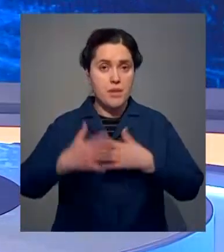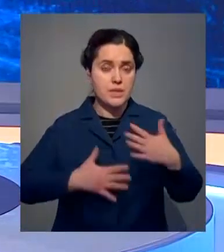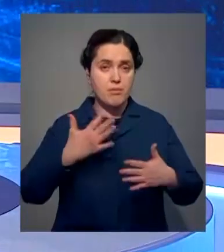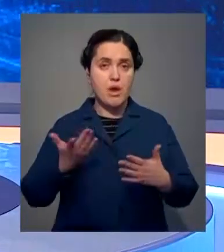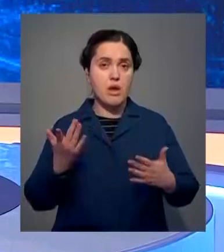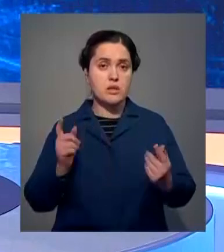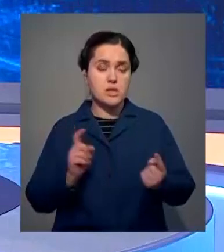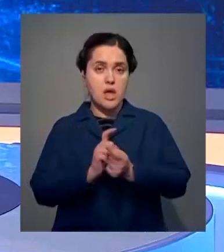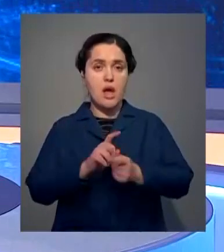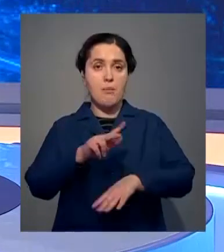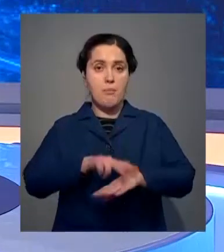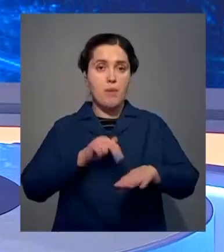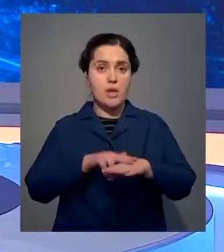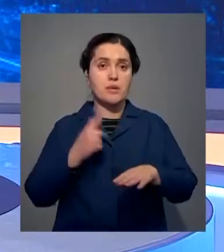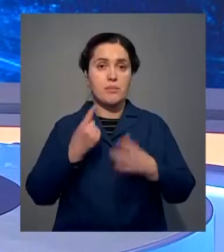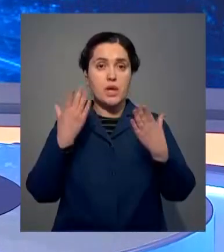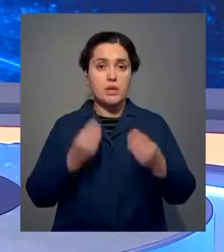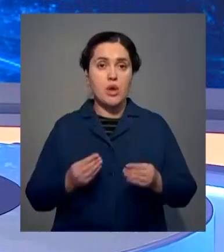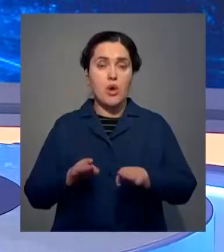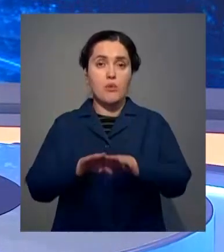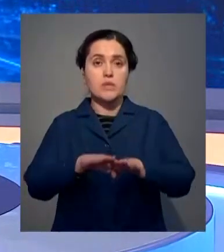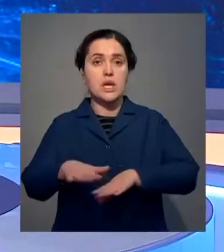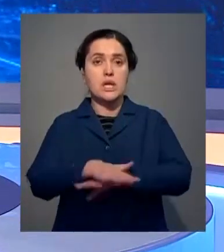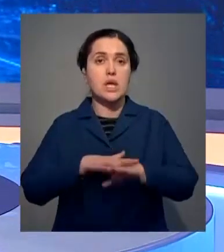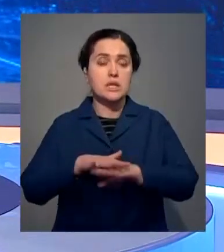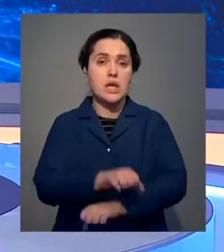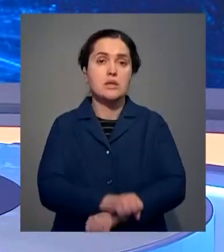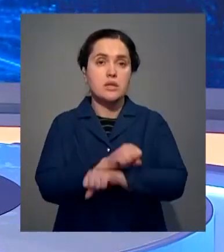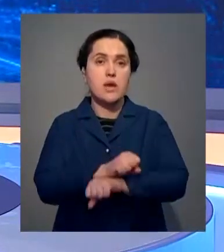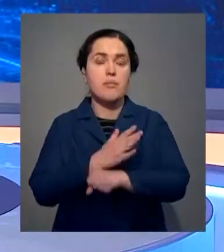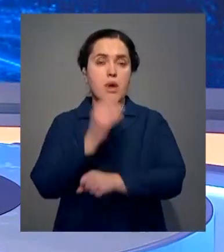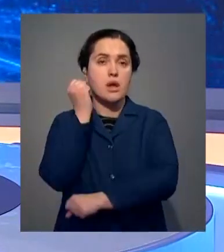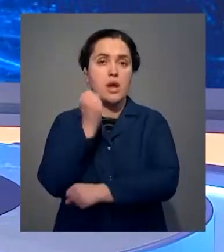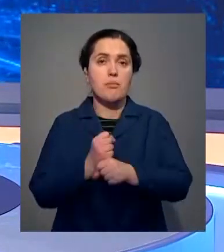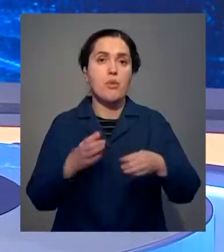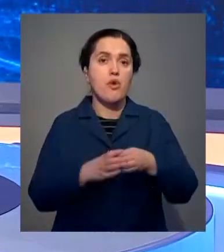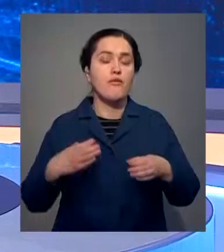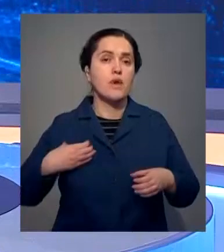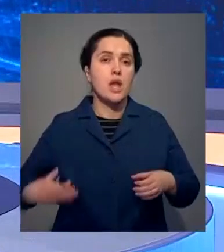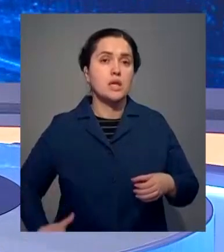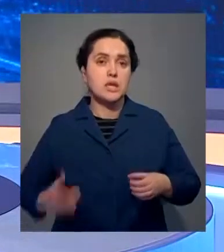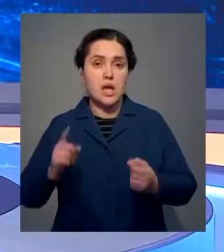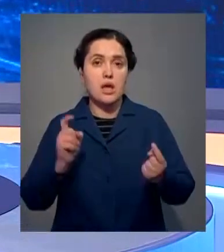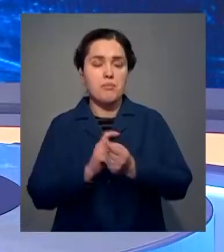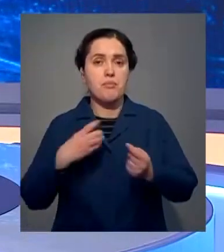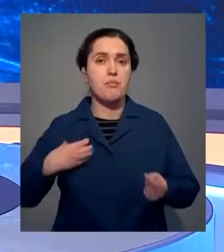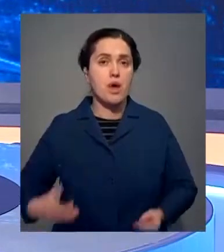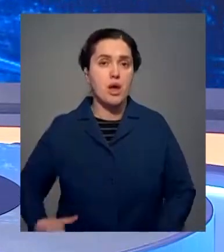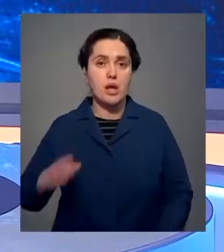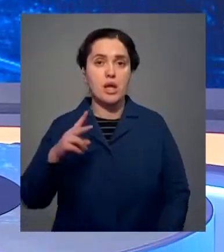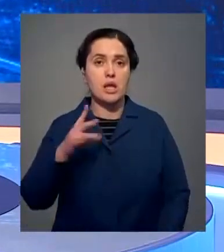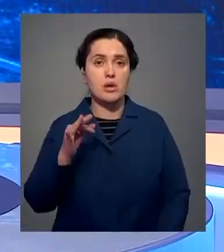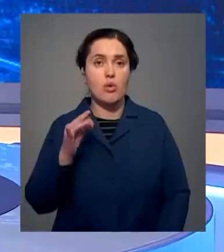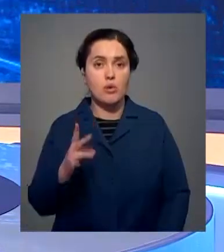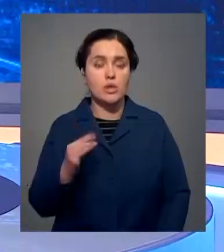Беспорядками и стычками с полицией закончился первый день общенациональной забастовки профсоюзов во Франции. Столкновения произошли в Париже, Лионе, Нанте